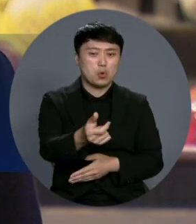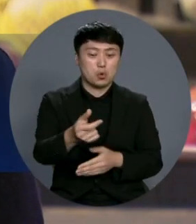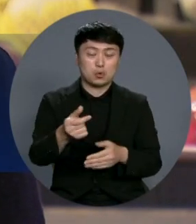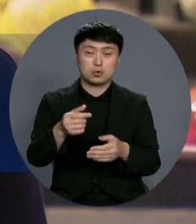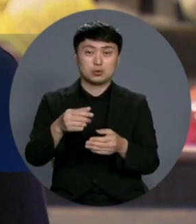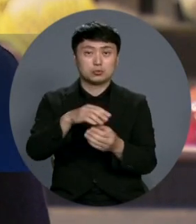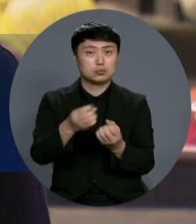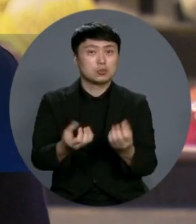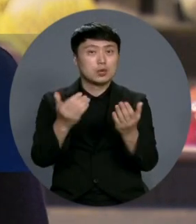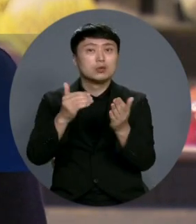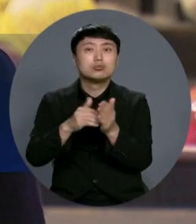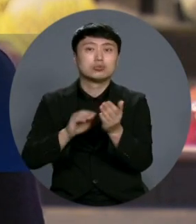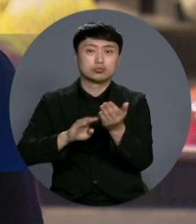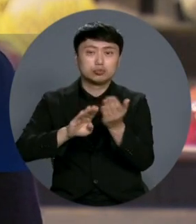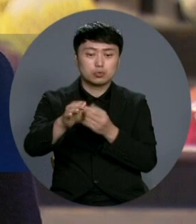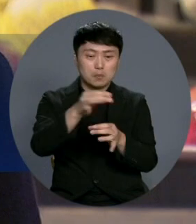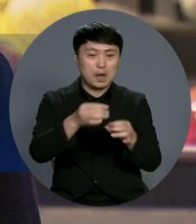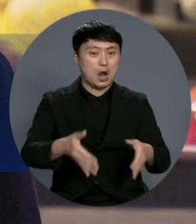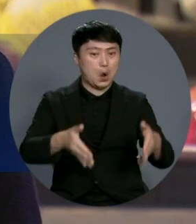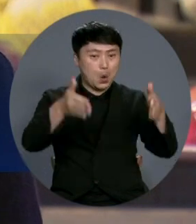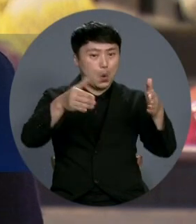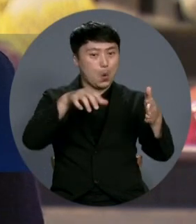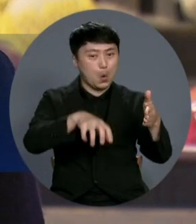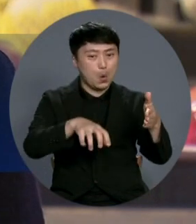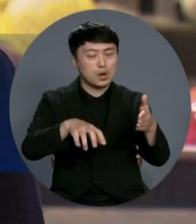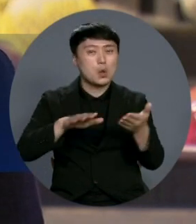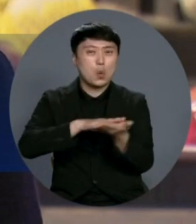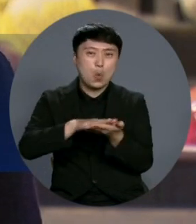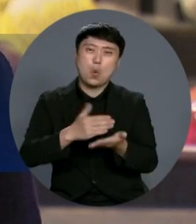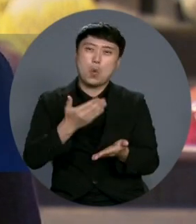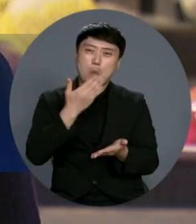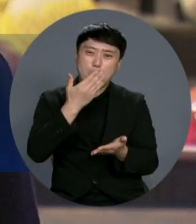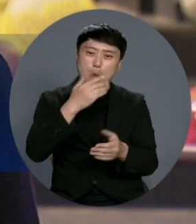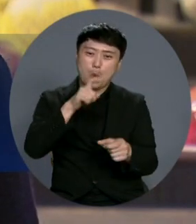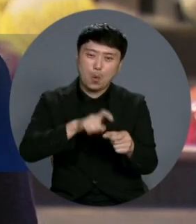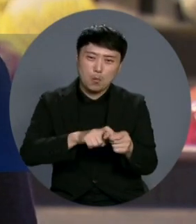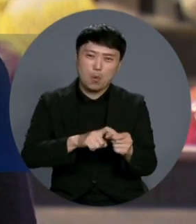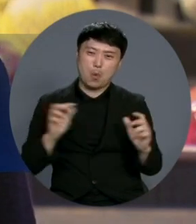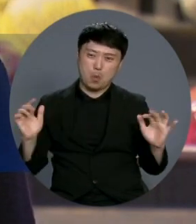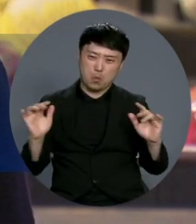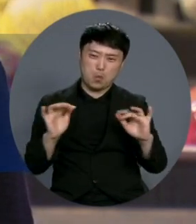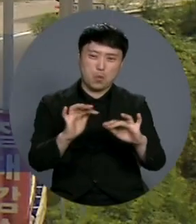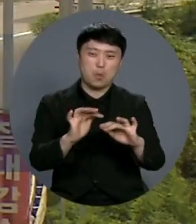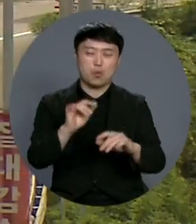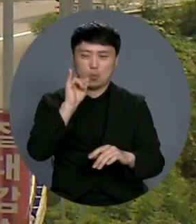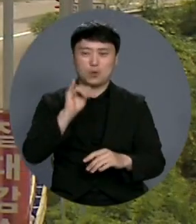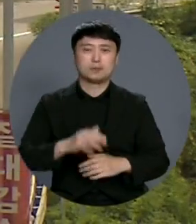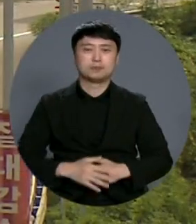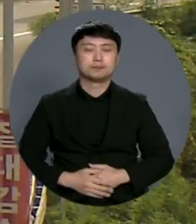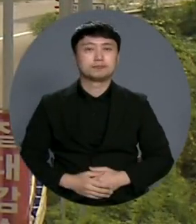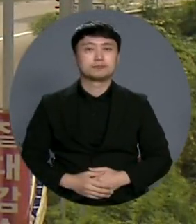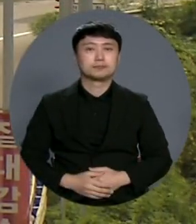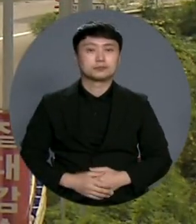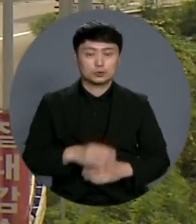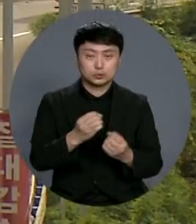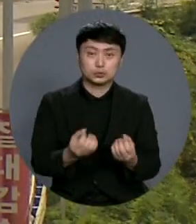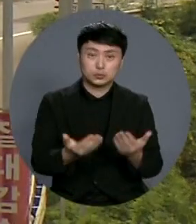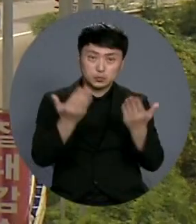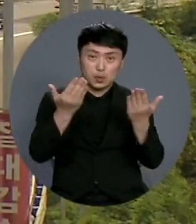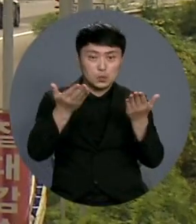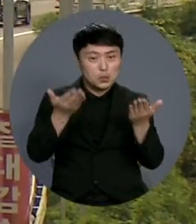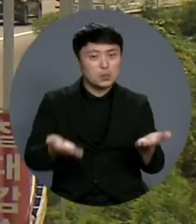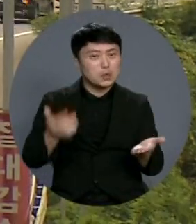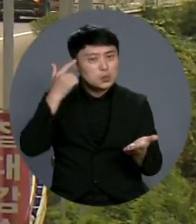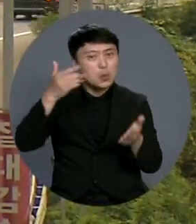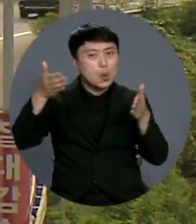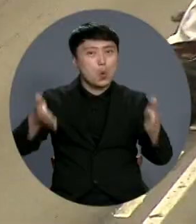고객들이 백화점 쪽에서 놀고 먹고 하기 위해서 많이 방문하고 있습니다. 추석 연휴가 엿새나